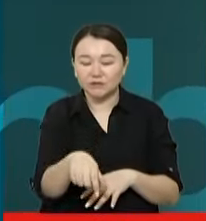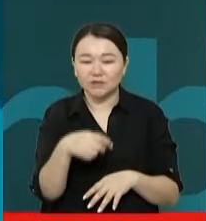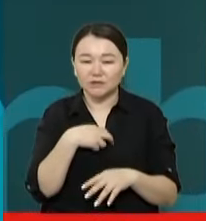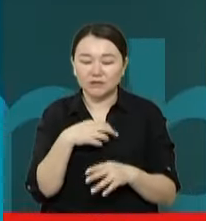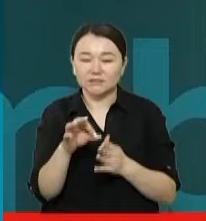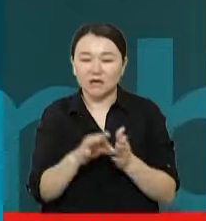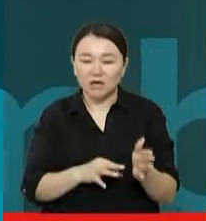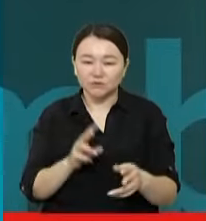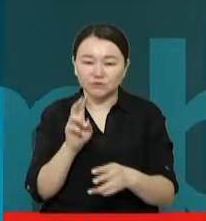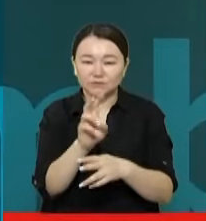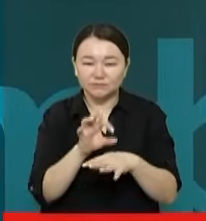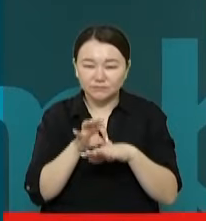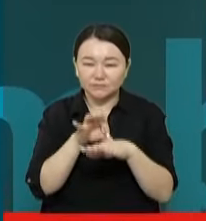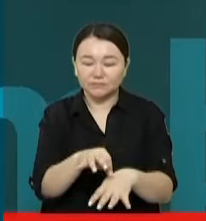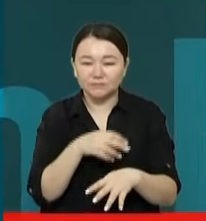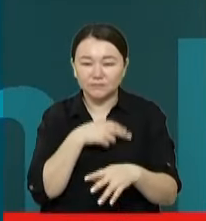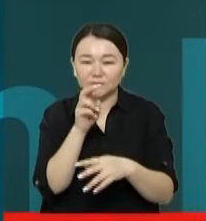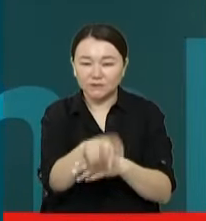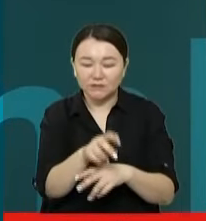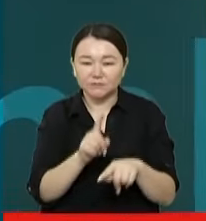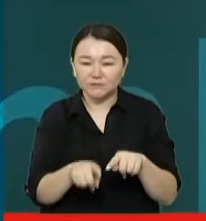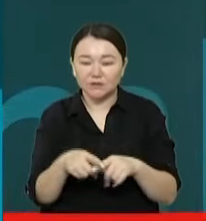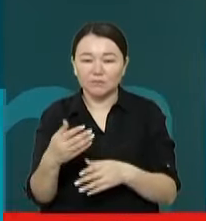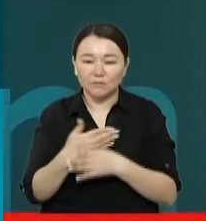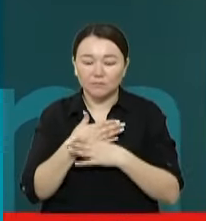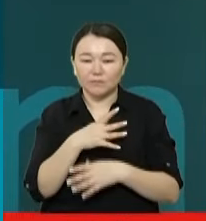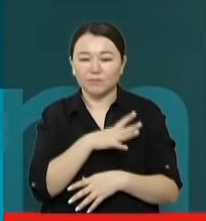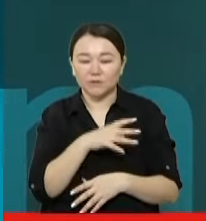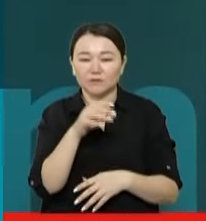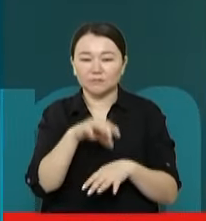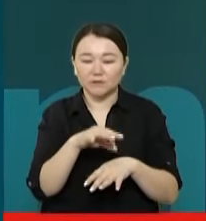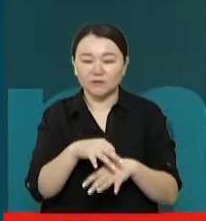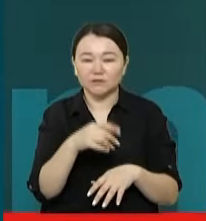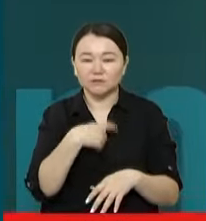шұғыл барып, көмек көрсетілді, науқастың жағдайы жақсы.